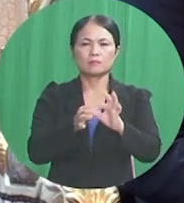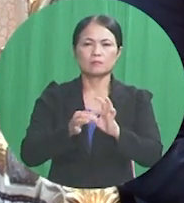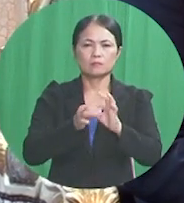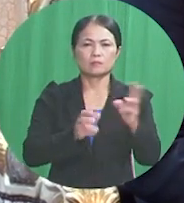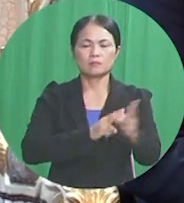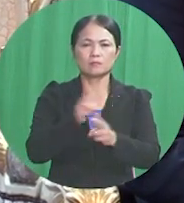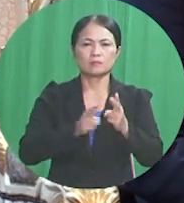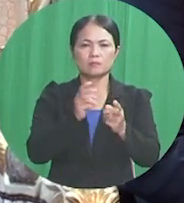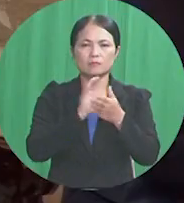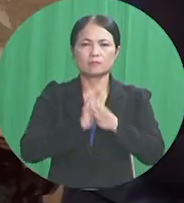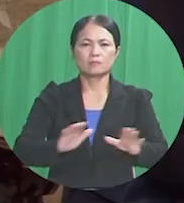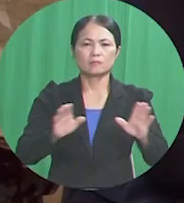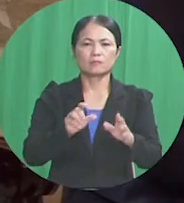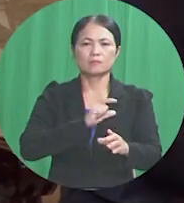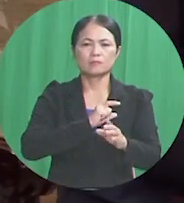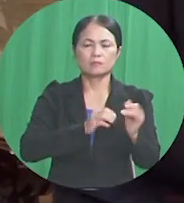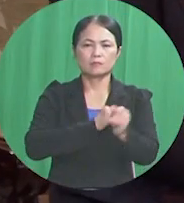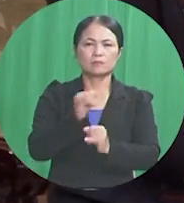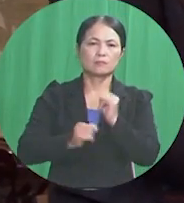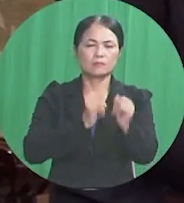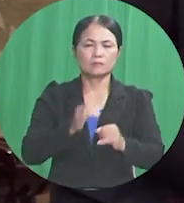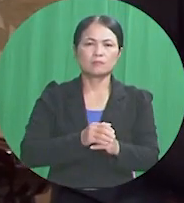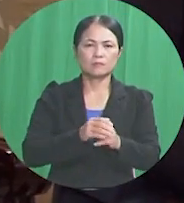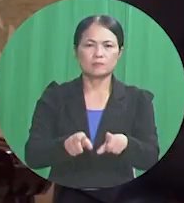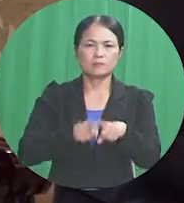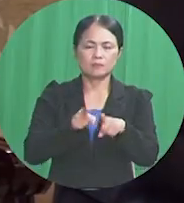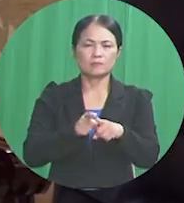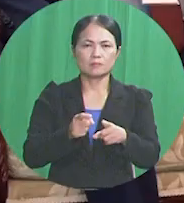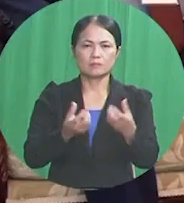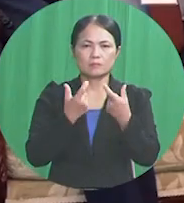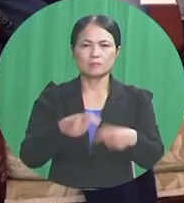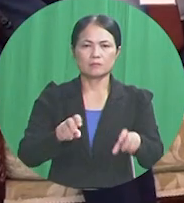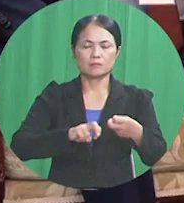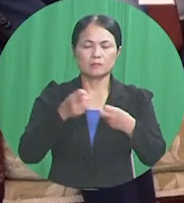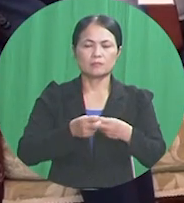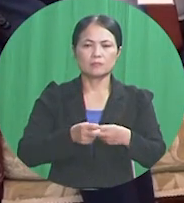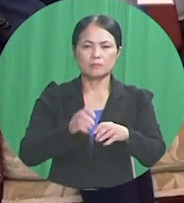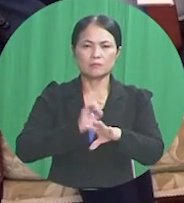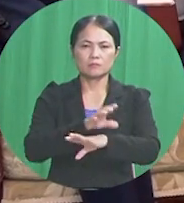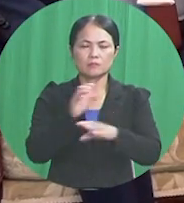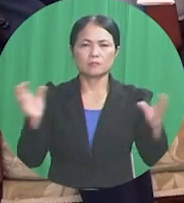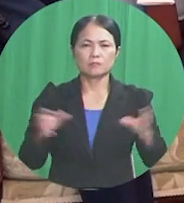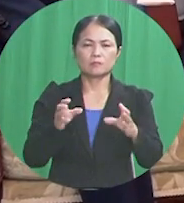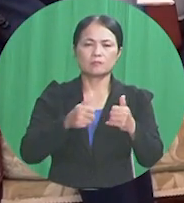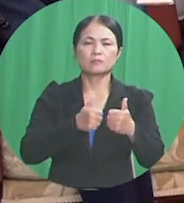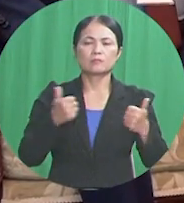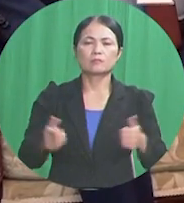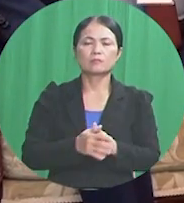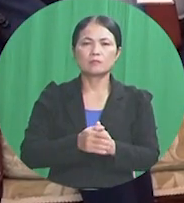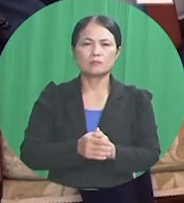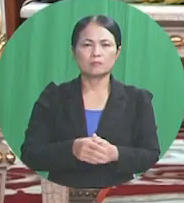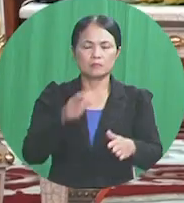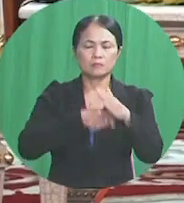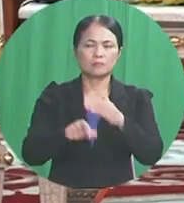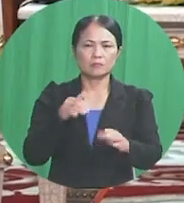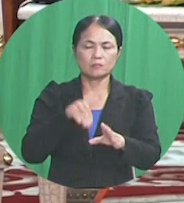และสาสันติพิบหนึ่งสันติศักดิ์อันตรายชีตพร้อมแต่กาดอสไลปัญหาวิเวทหนึ่งจำนวนนี้ได้กำปองการเ